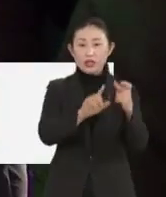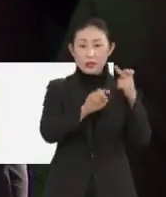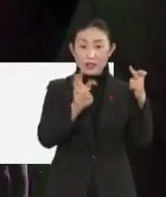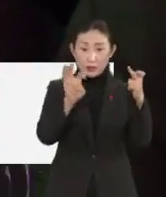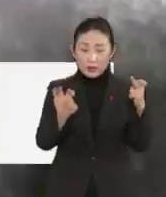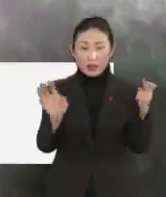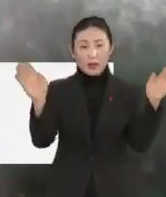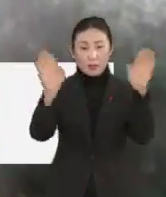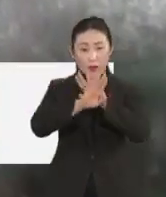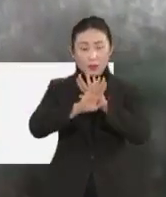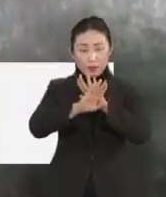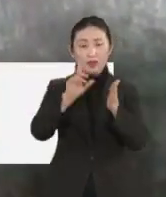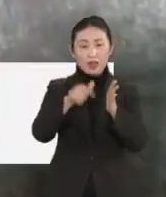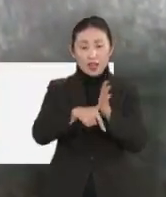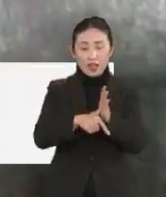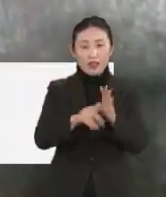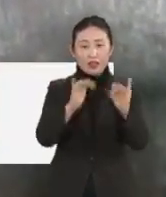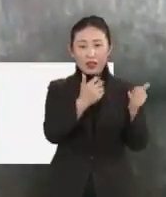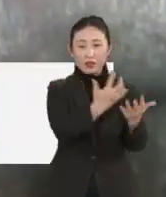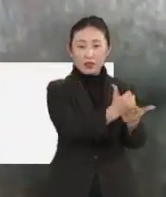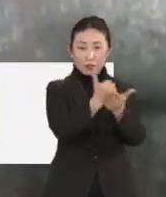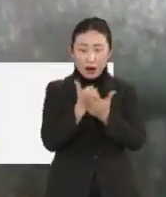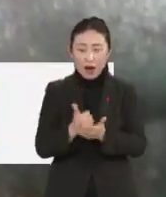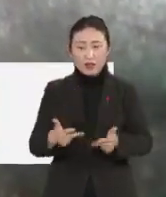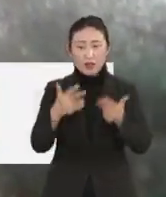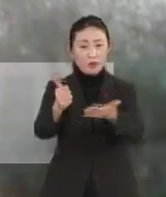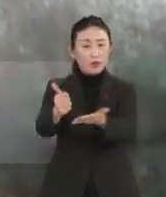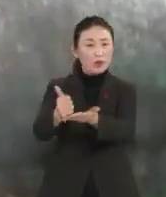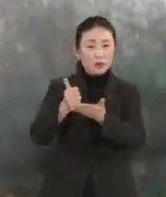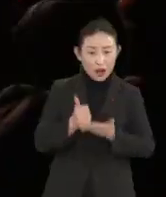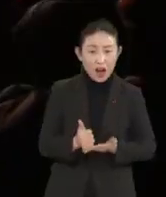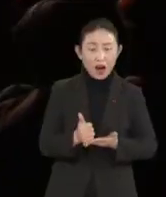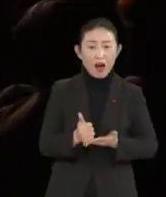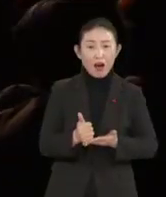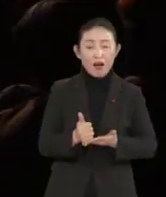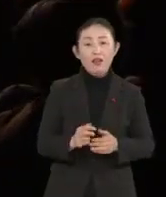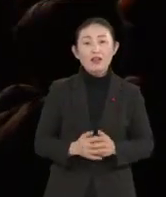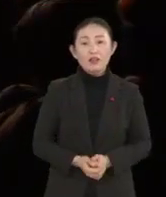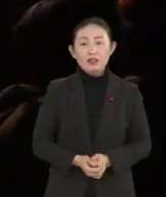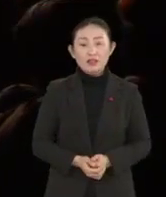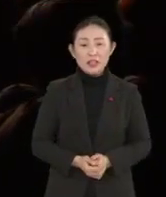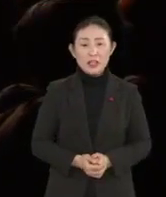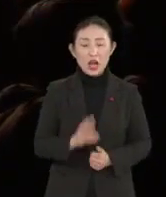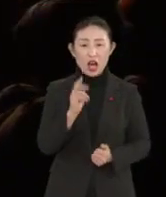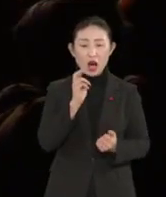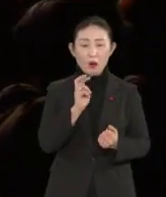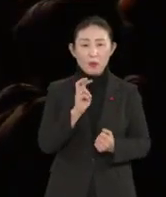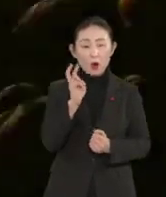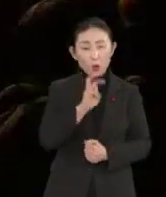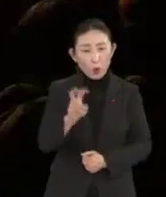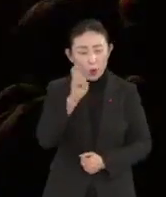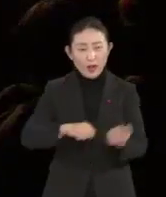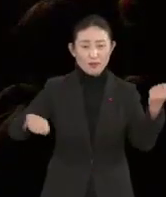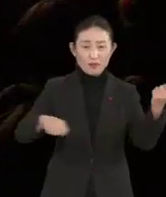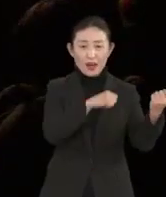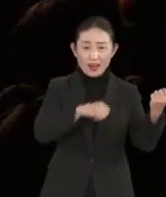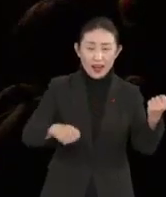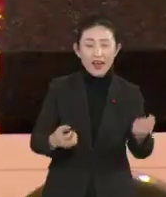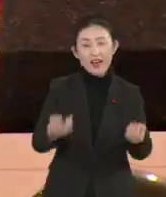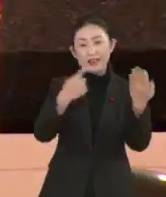30일 저녁엔 문화 소외계층과 자원봉사자 등을 시청 대강당에 초대 초대해 시민감사 송년 음악회를